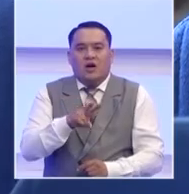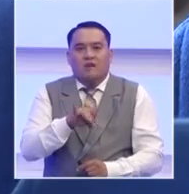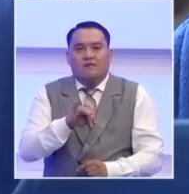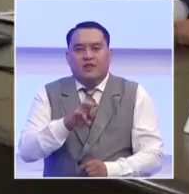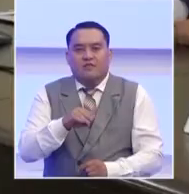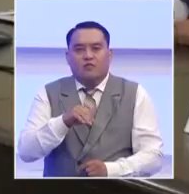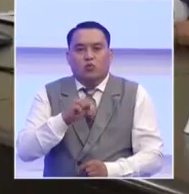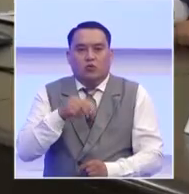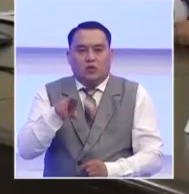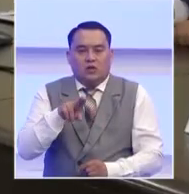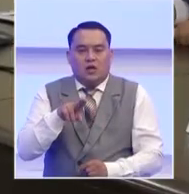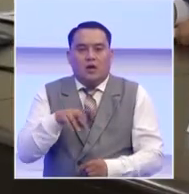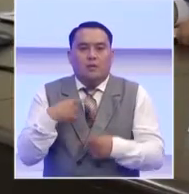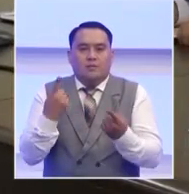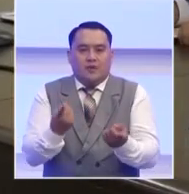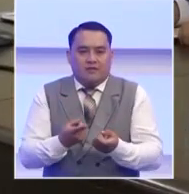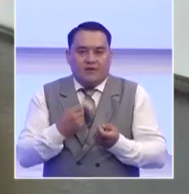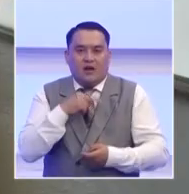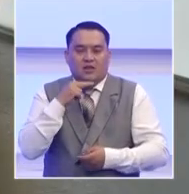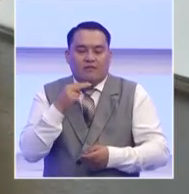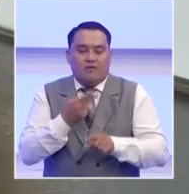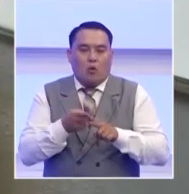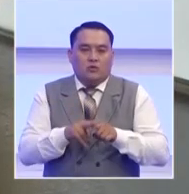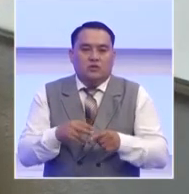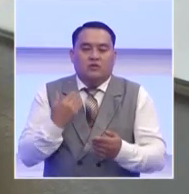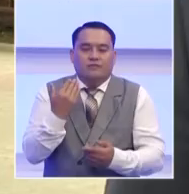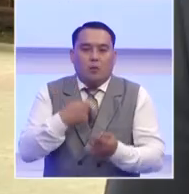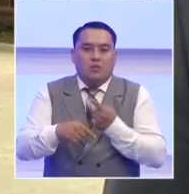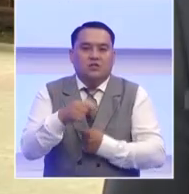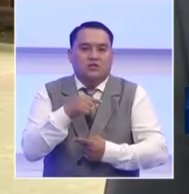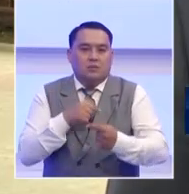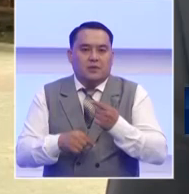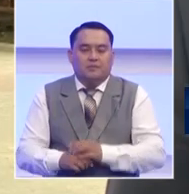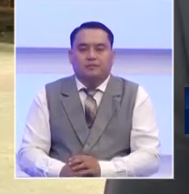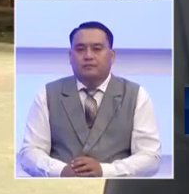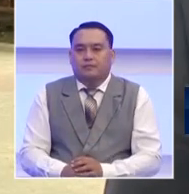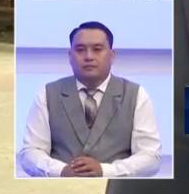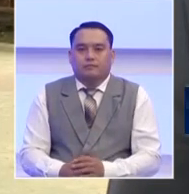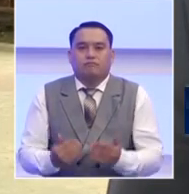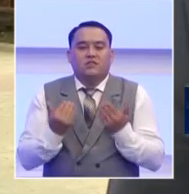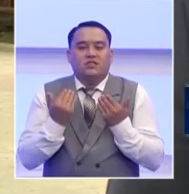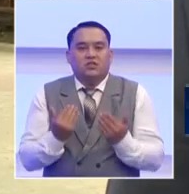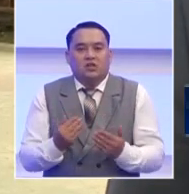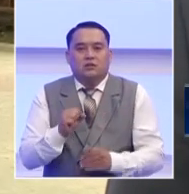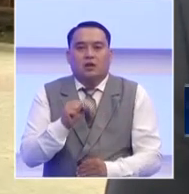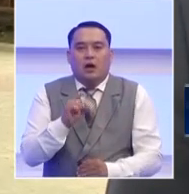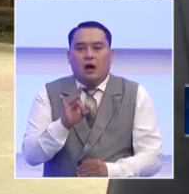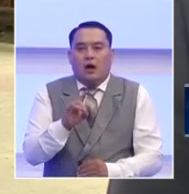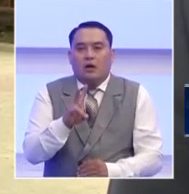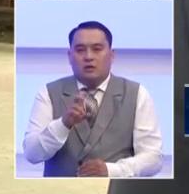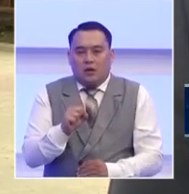И это место весьма привлекательно для бизнесменов. В настоящее время в индустриальной зоне Арна